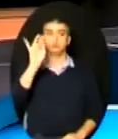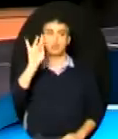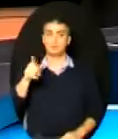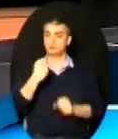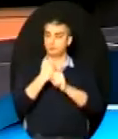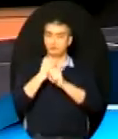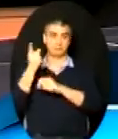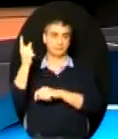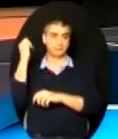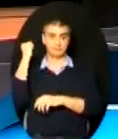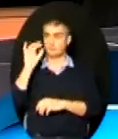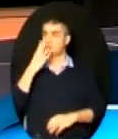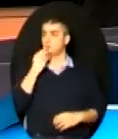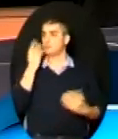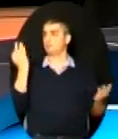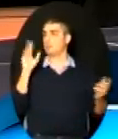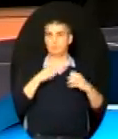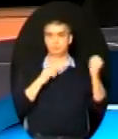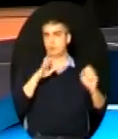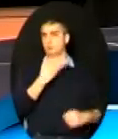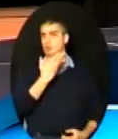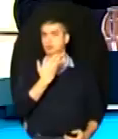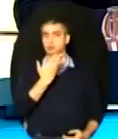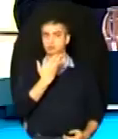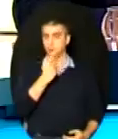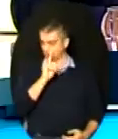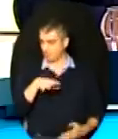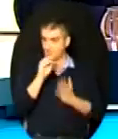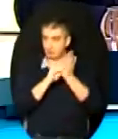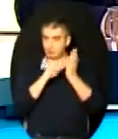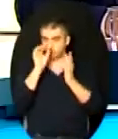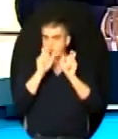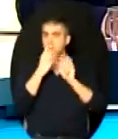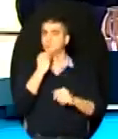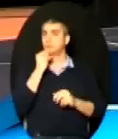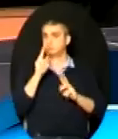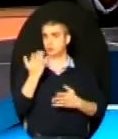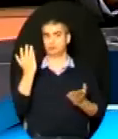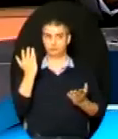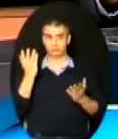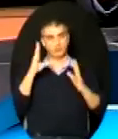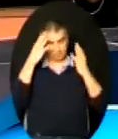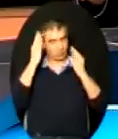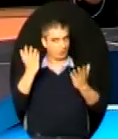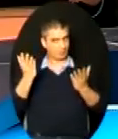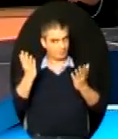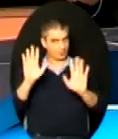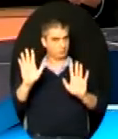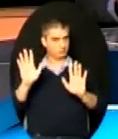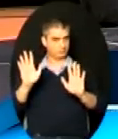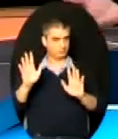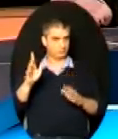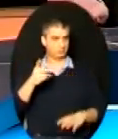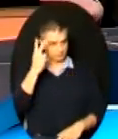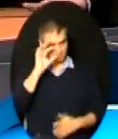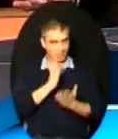שעושים פיגועים נגד יהודים, גם בשביל יש כאלה. דרך אגב, גם הרשימות של אנשים יהודים, אז עם כל הכבוד, בואו נהיה קצת